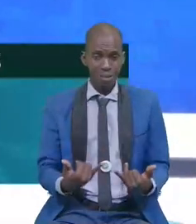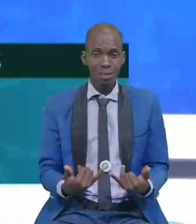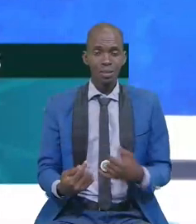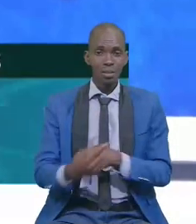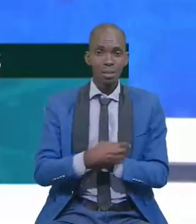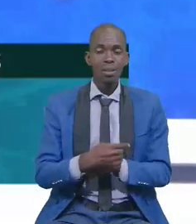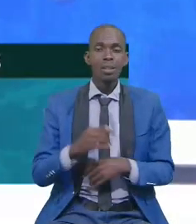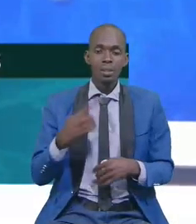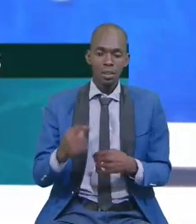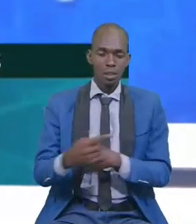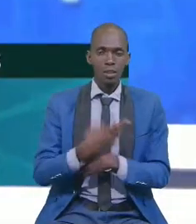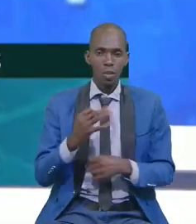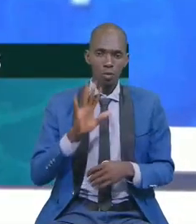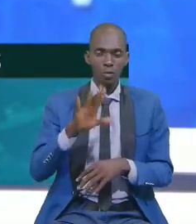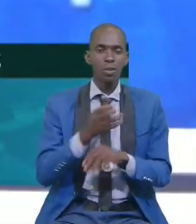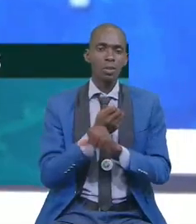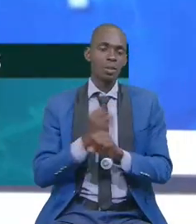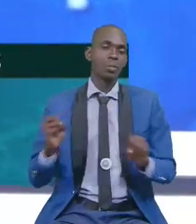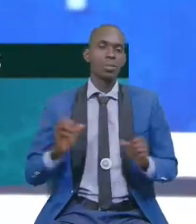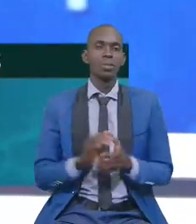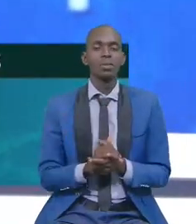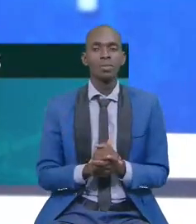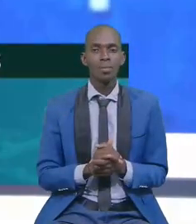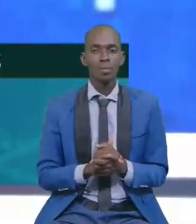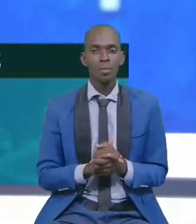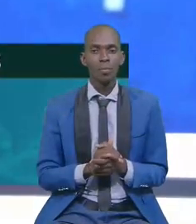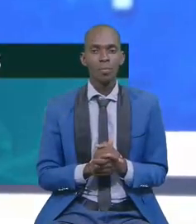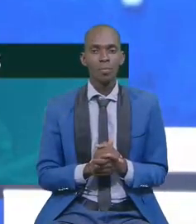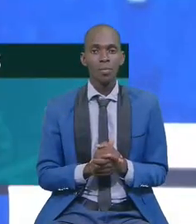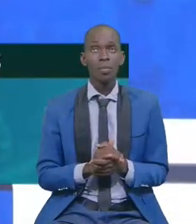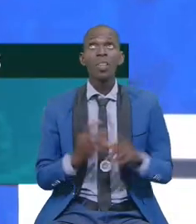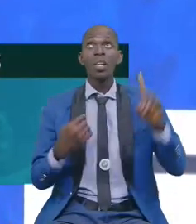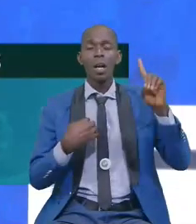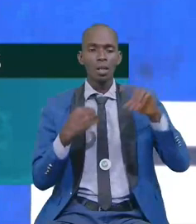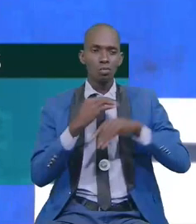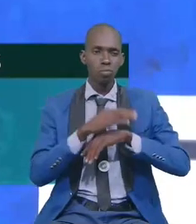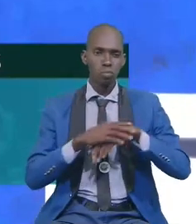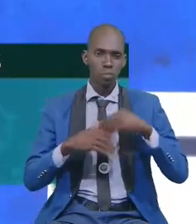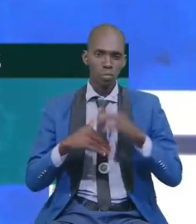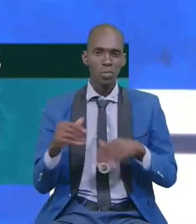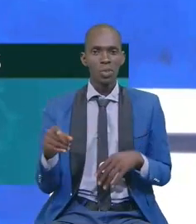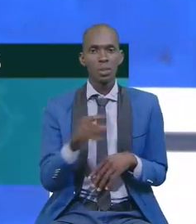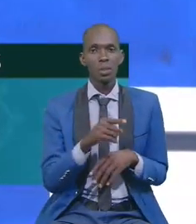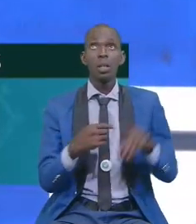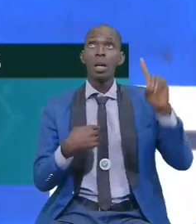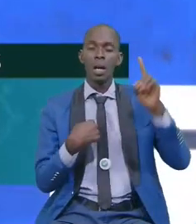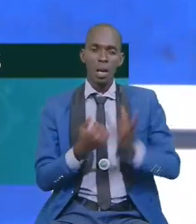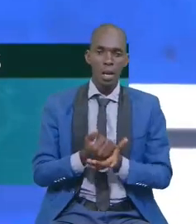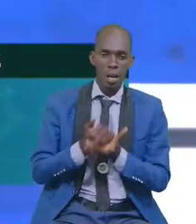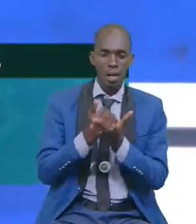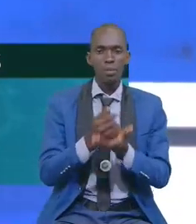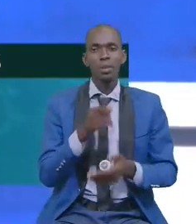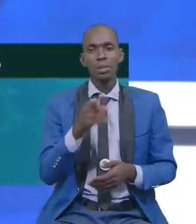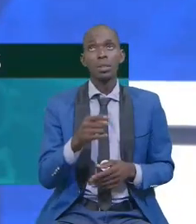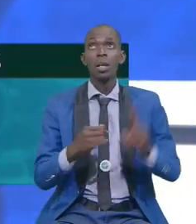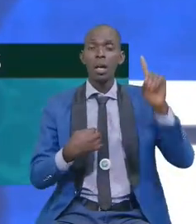Et il fait de ce jour ton jour de salut. Je t'ai secouru. Je t'ai aidé. Je